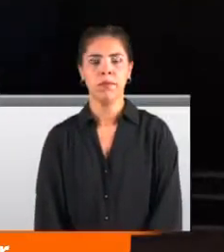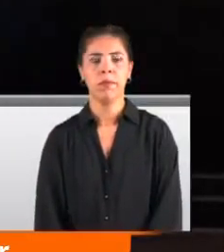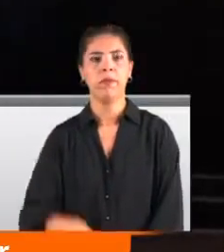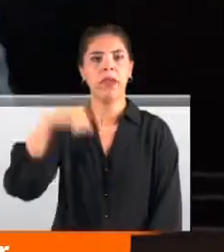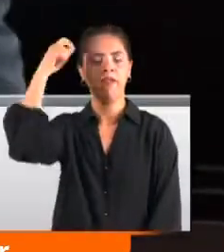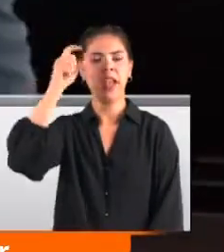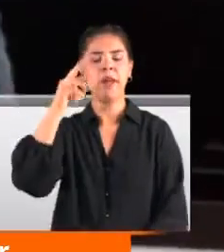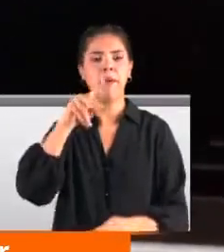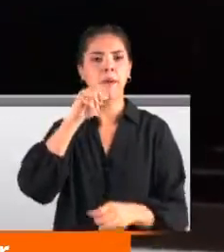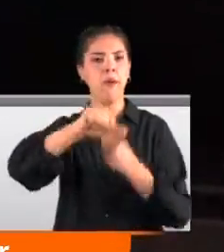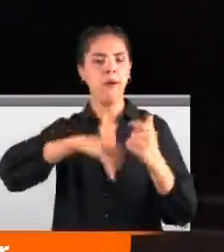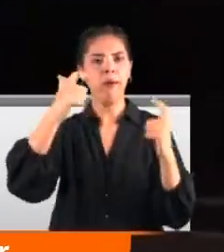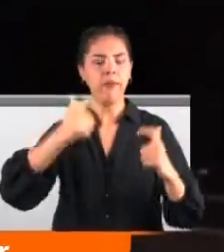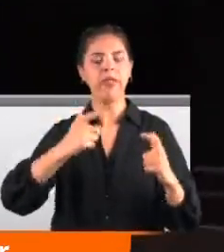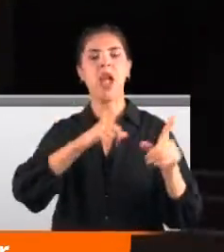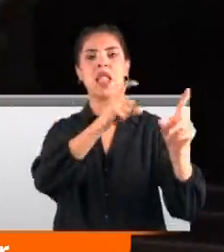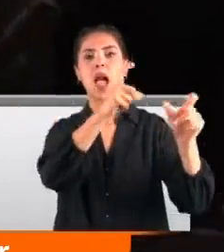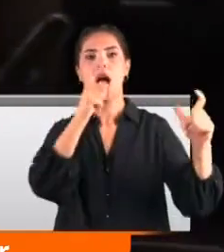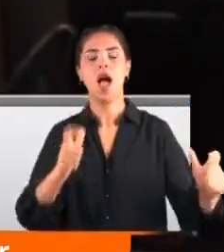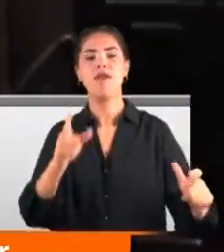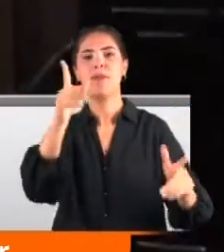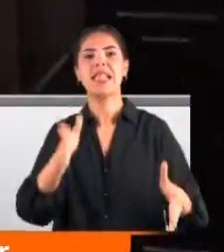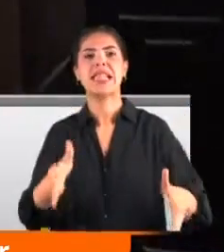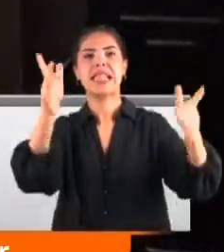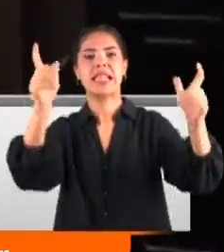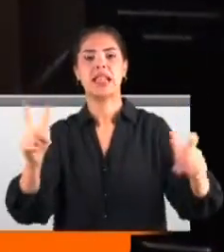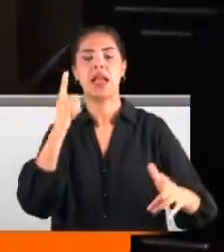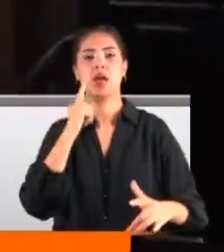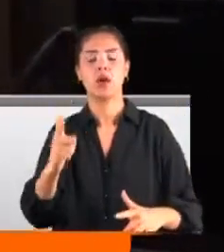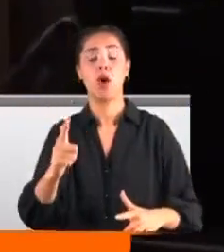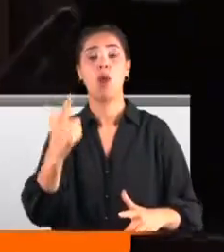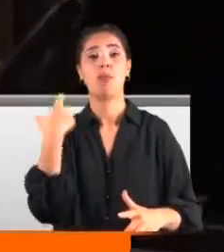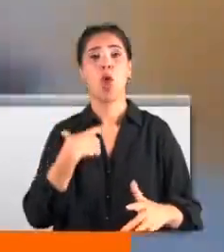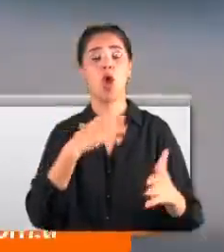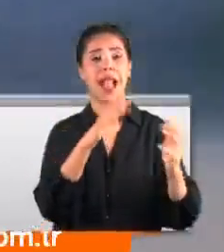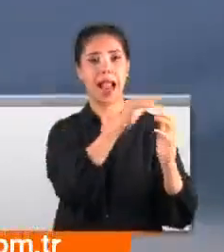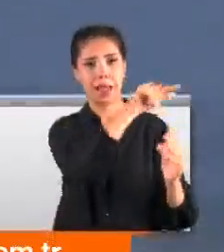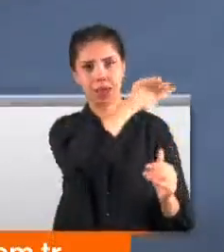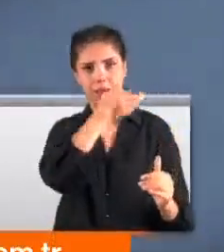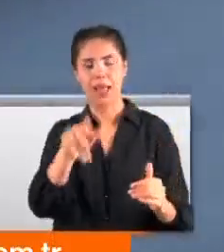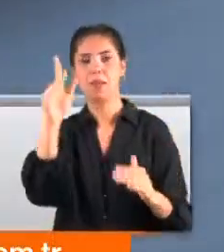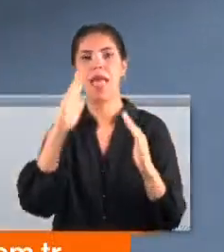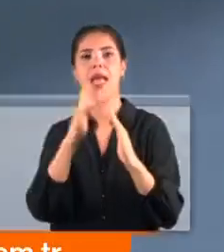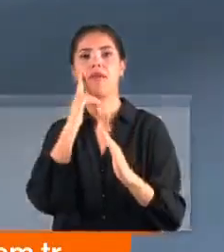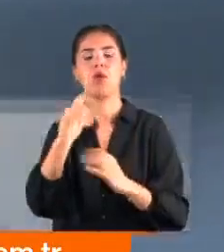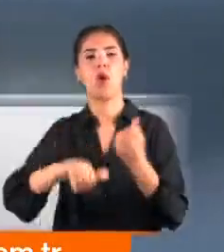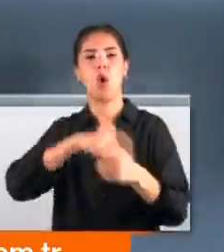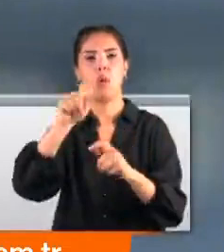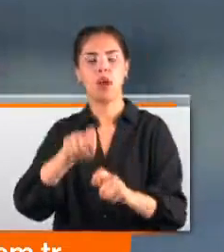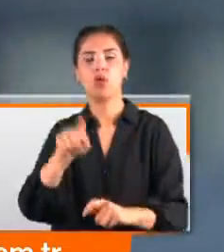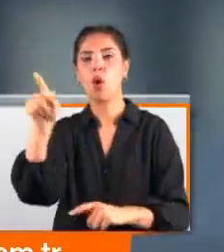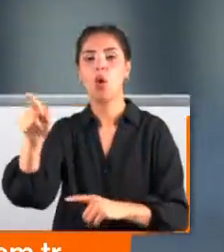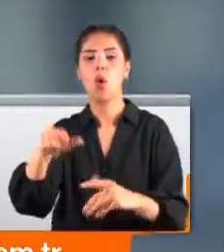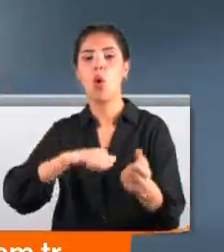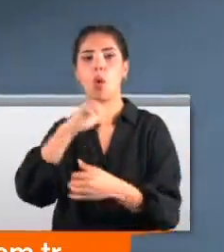Film gibi operasyonun adresi Avcılar'da bir site. Özel tim daireye operasyon düzenledi. Hedefte gasp çetesi vardı.